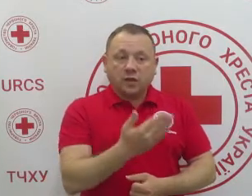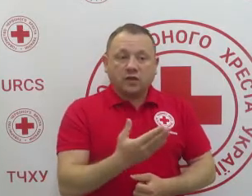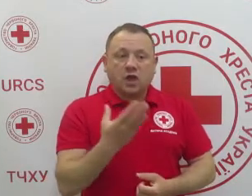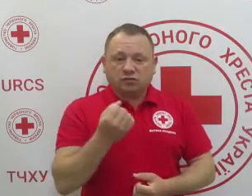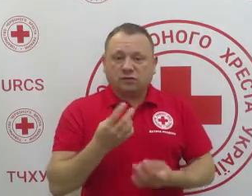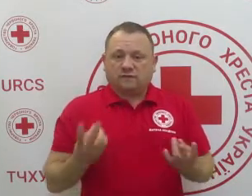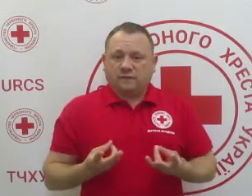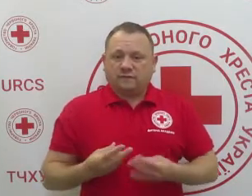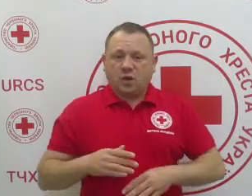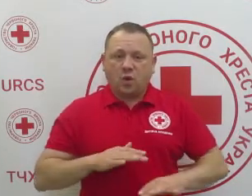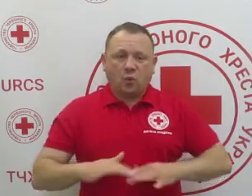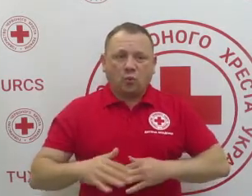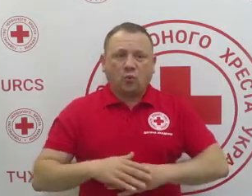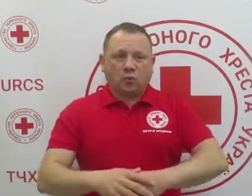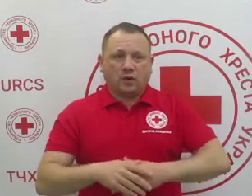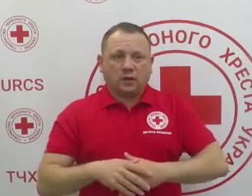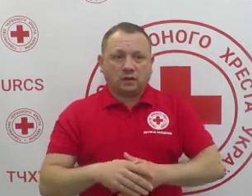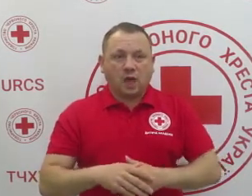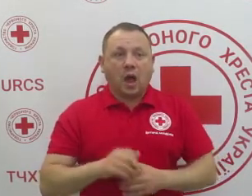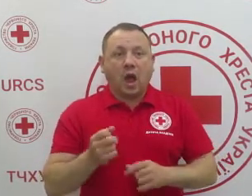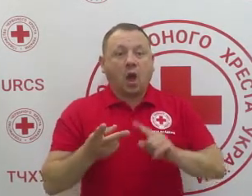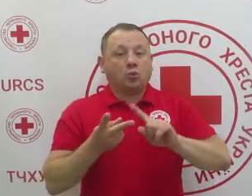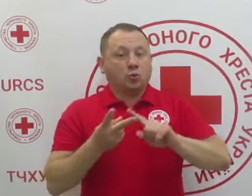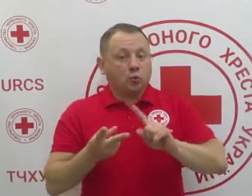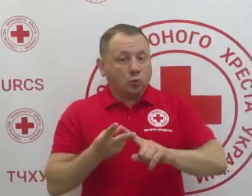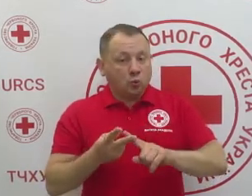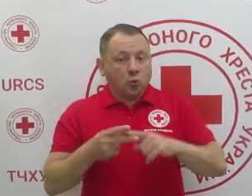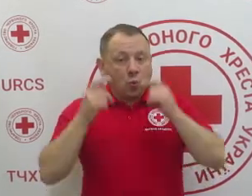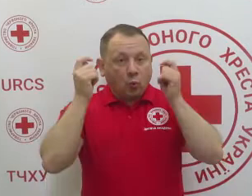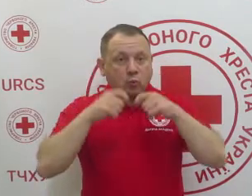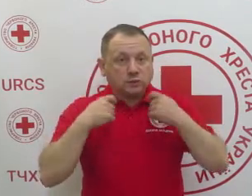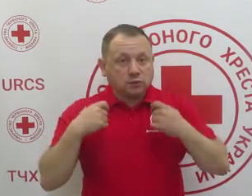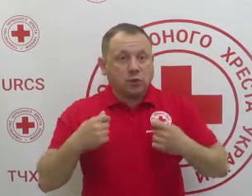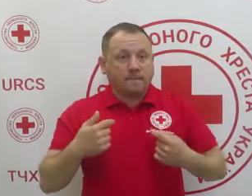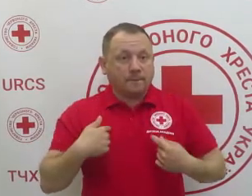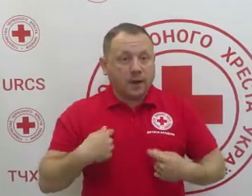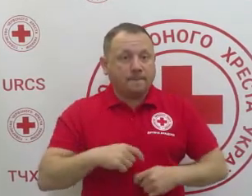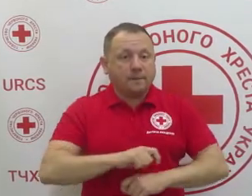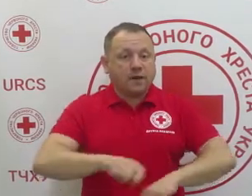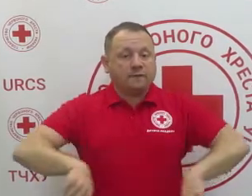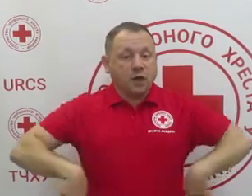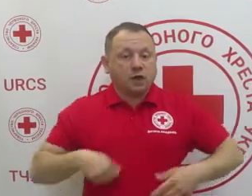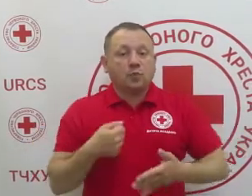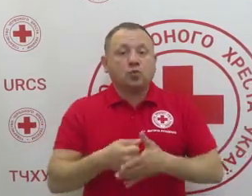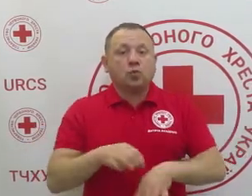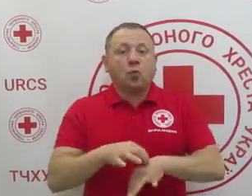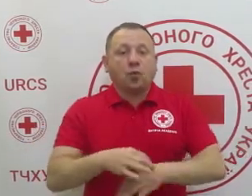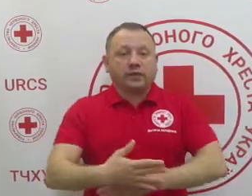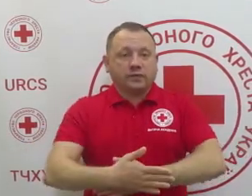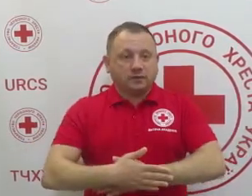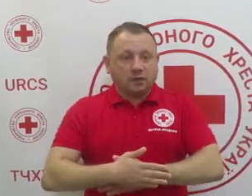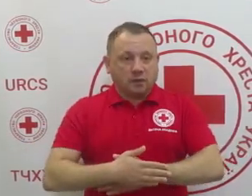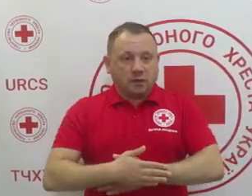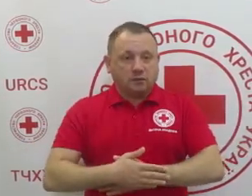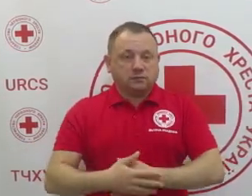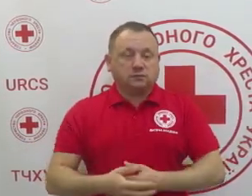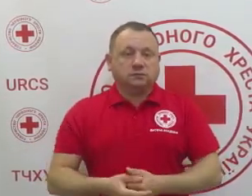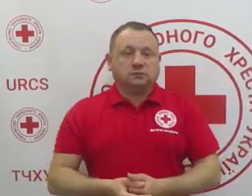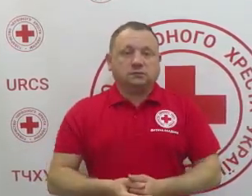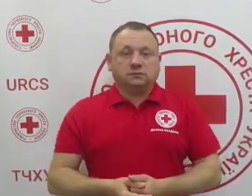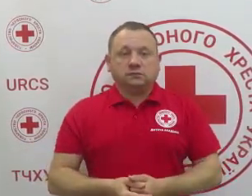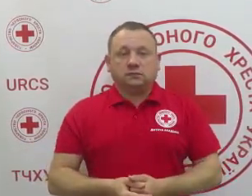Але вона все ще рухається. А другою хустинкою ми її прив'яжемо до тіла.